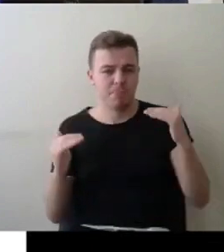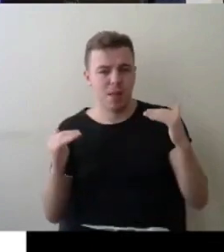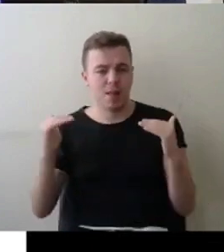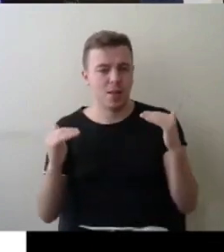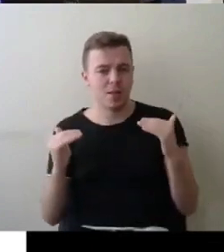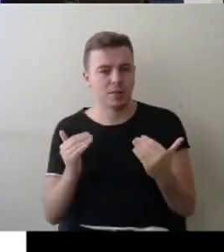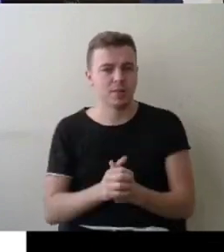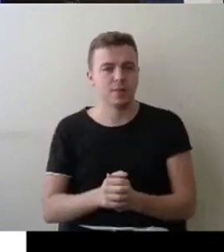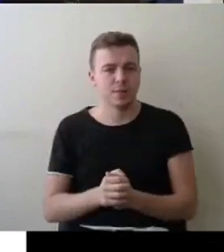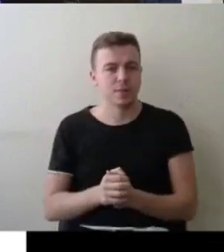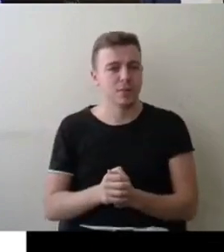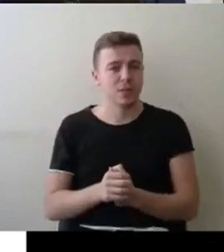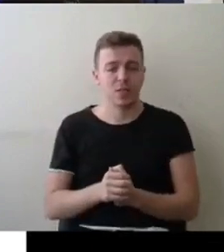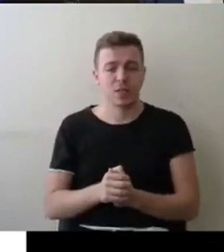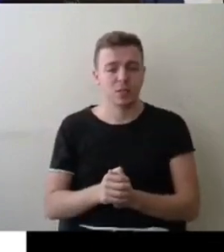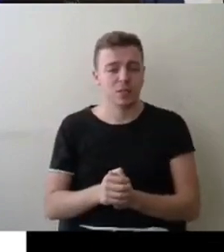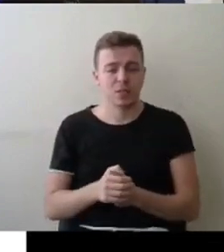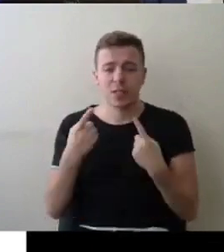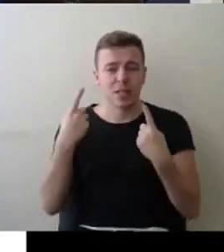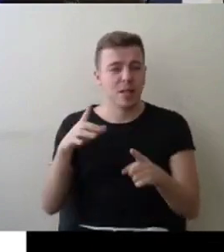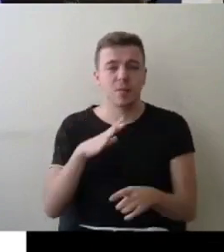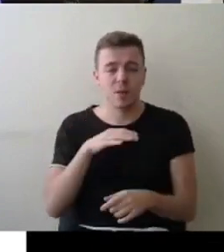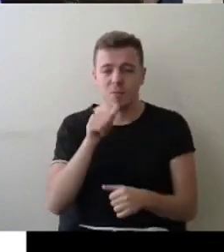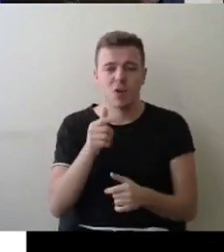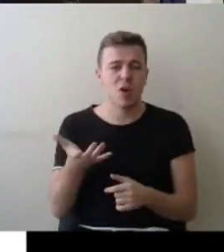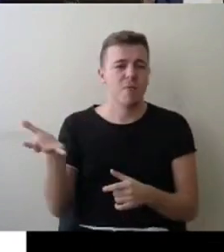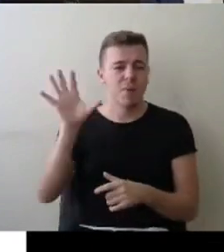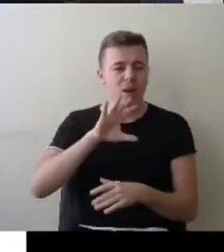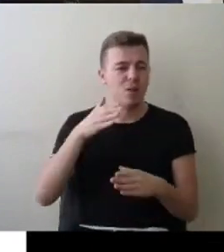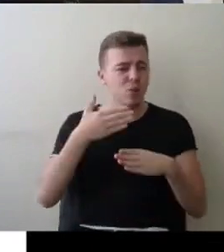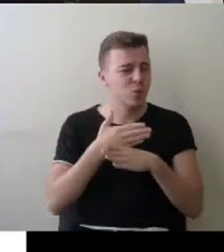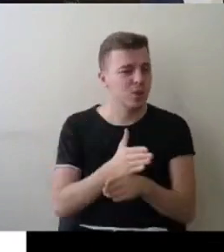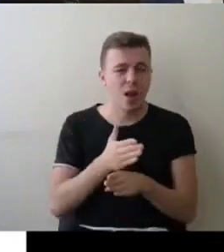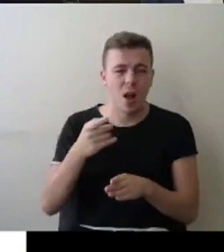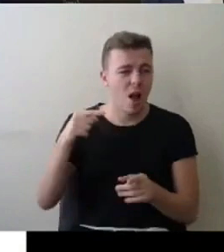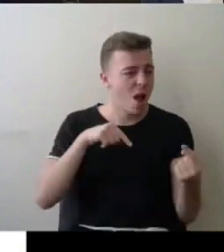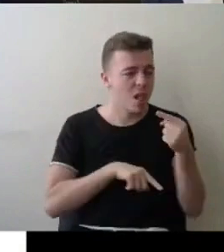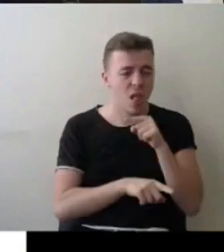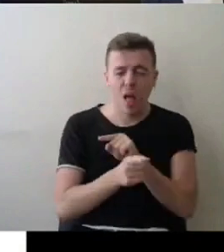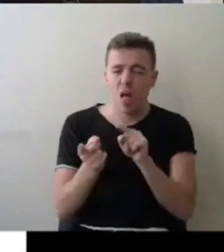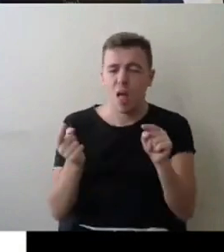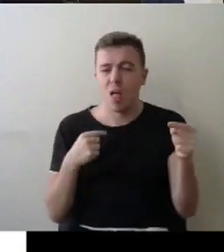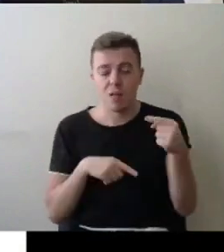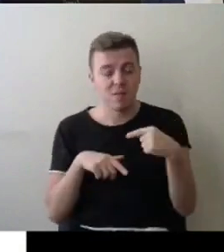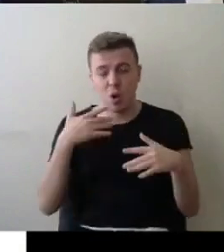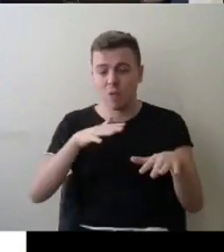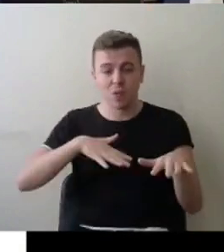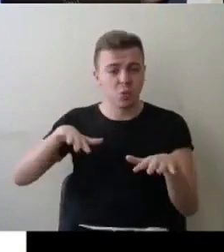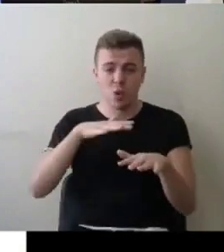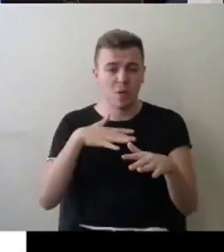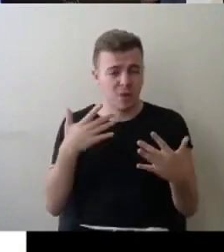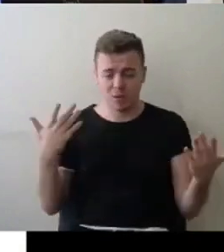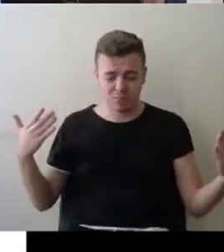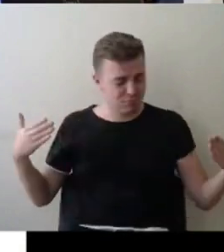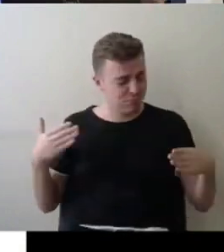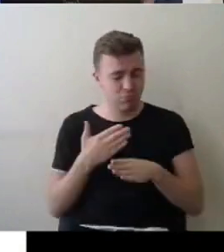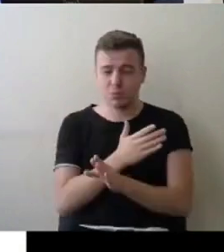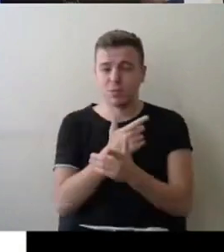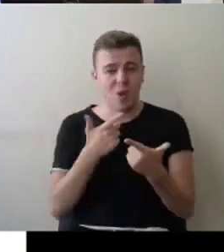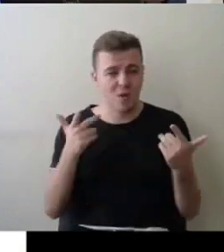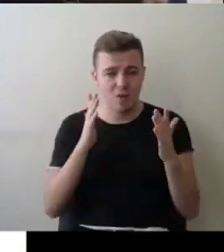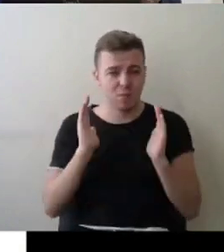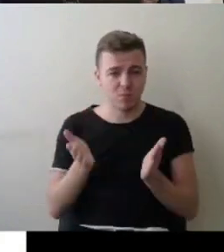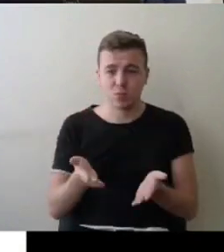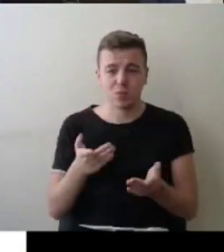negalim, kitaip jeigu yra per didelis susiskaldimas, tiesiog visuomenė nebegalės egzistuoti. Jinai